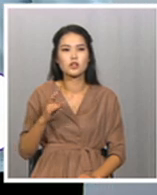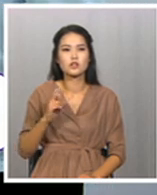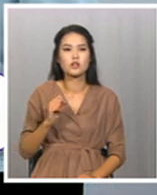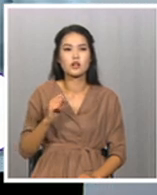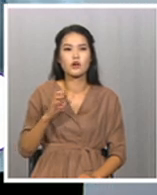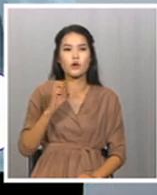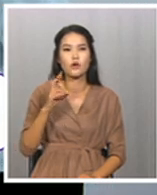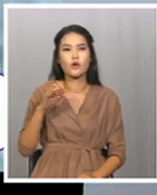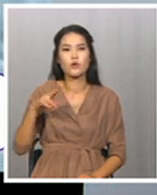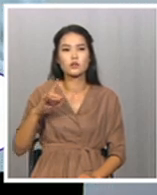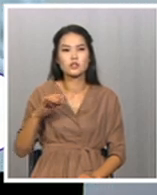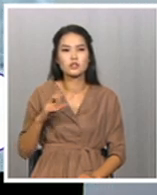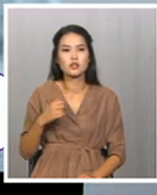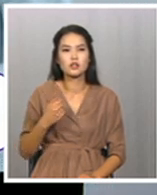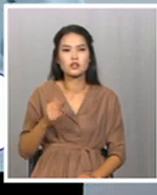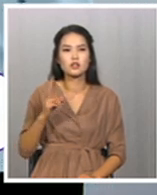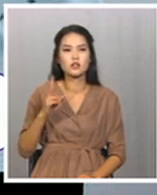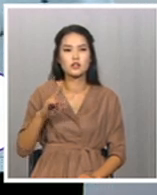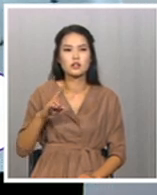карбонаты, хлораты,